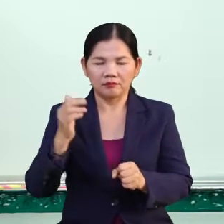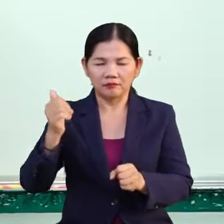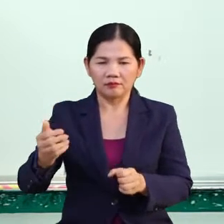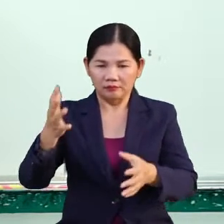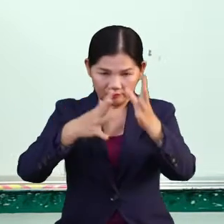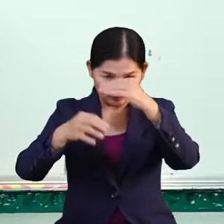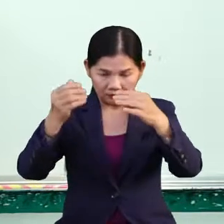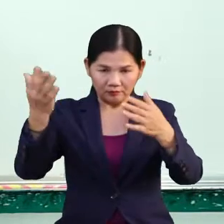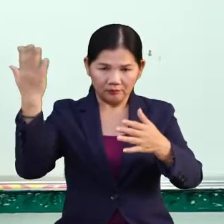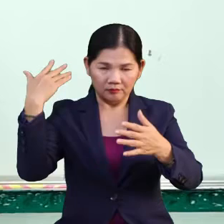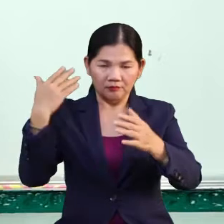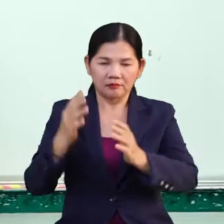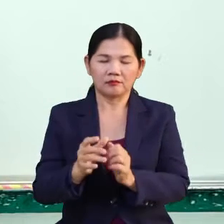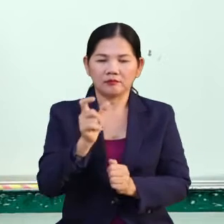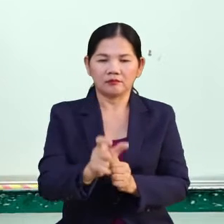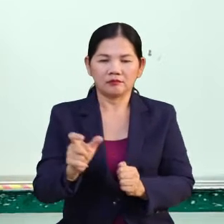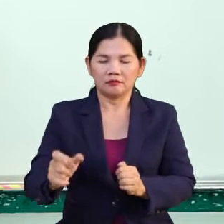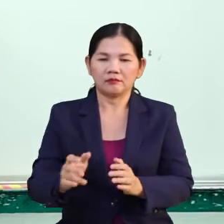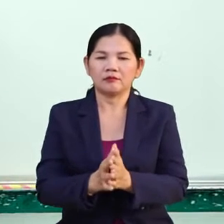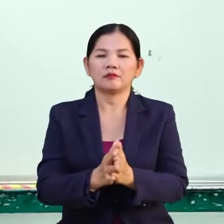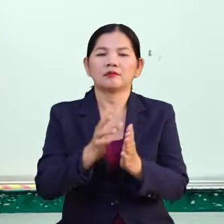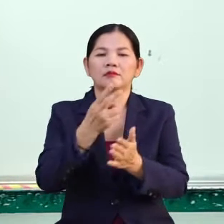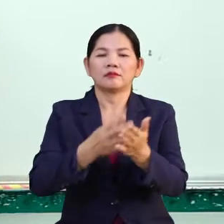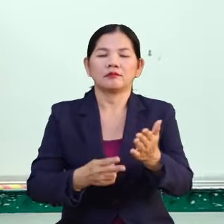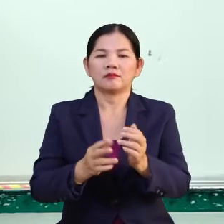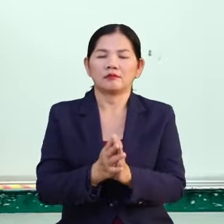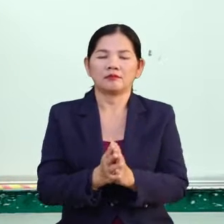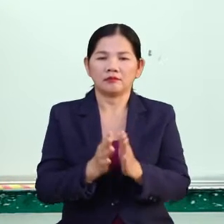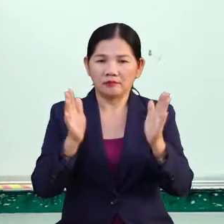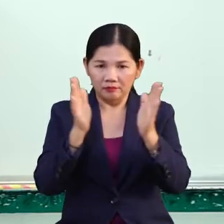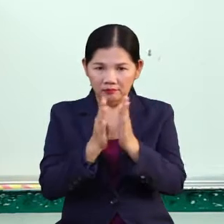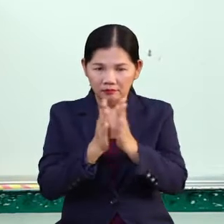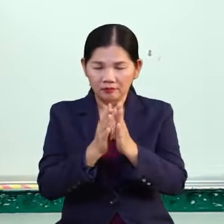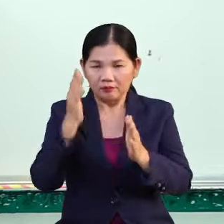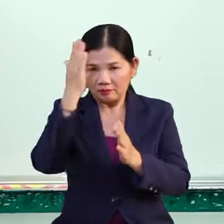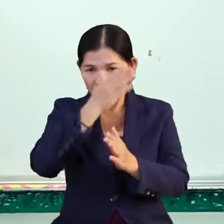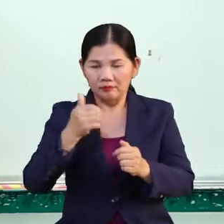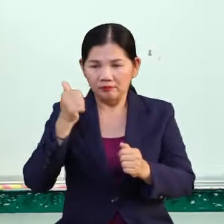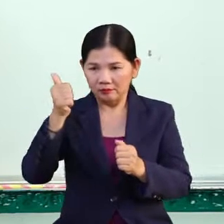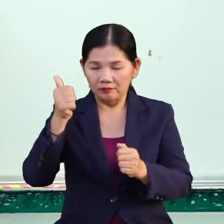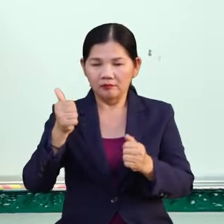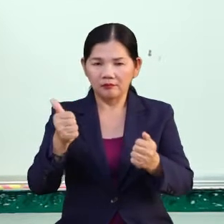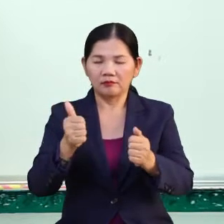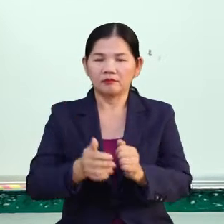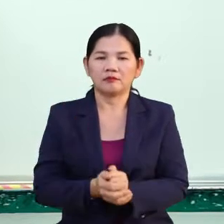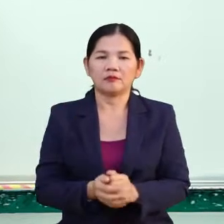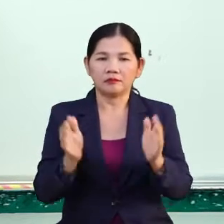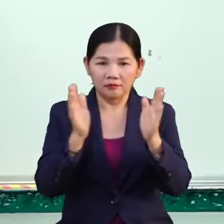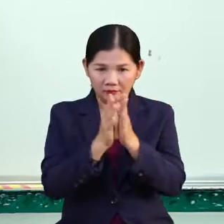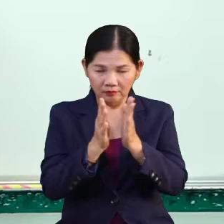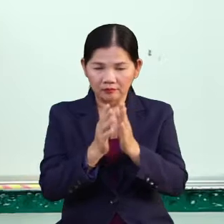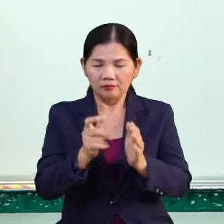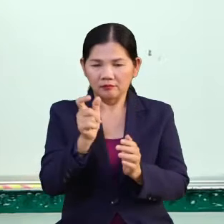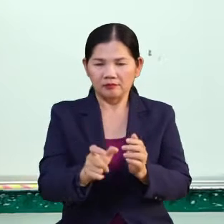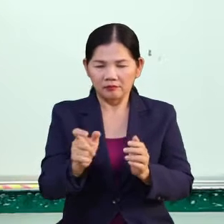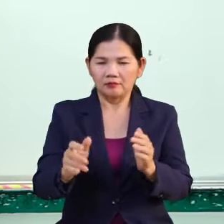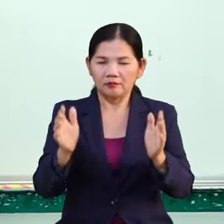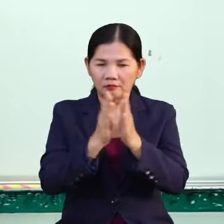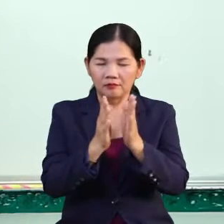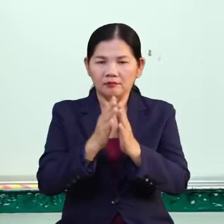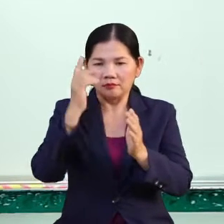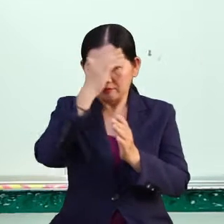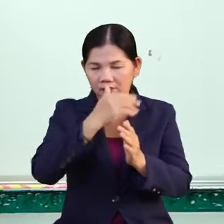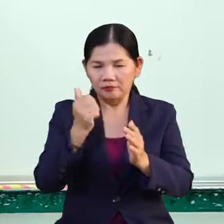មុនតើមនុស្សបែបណាទៅដែលថាគួរឲ្យកូនស្ងើចសរសើរណាកូន ចាឬក៏មនុស្សដែលកូនស្ងាយសរសើរ